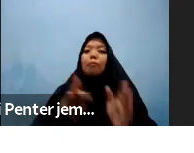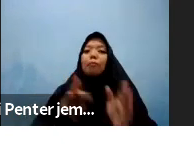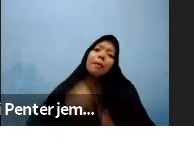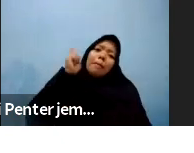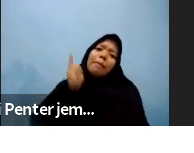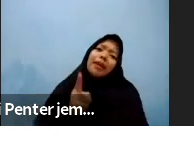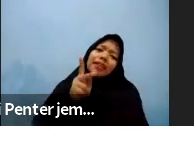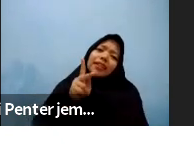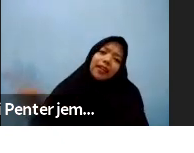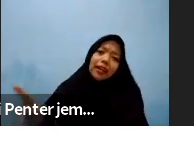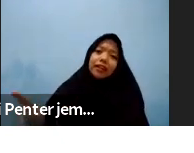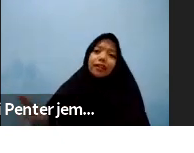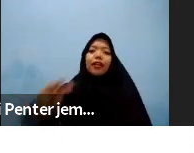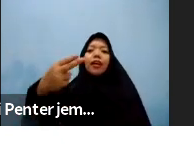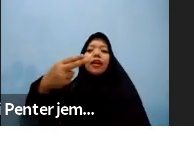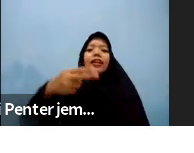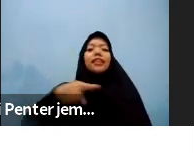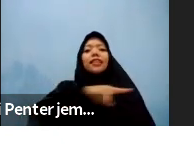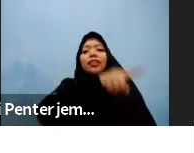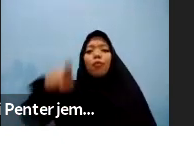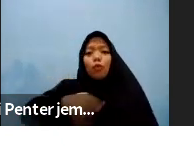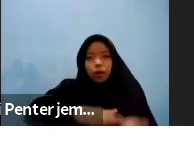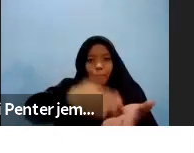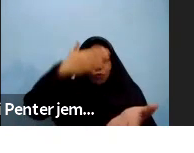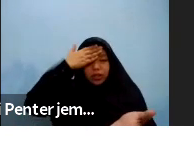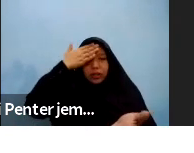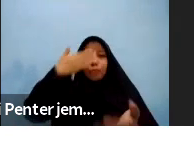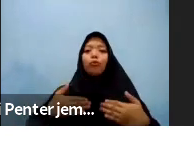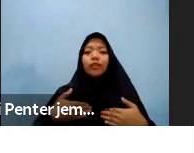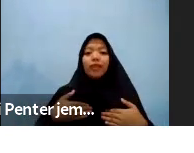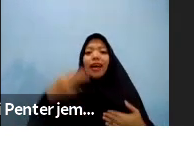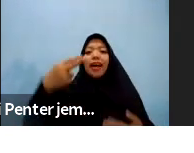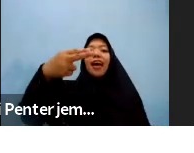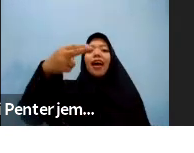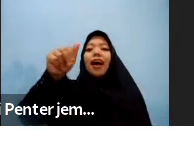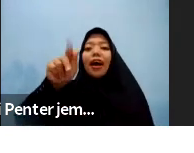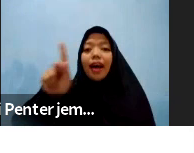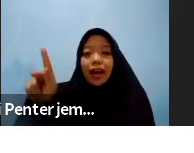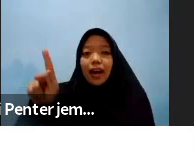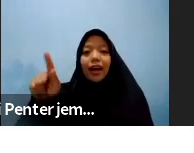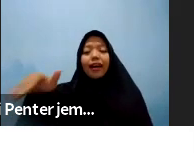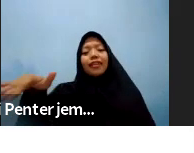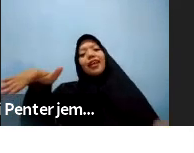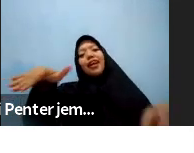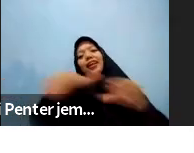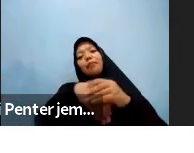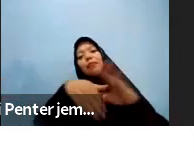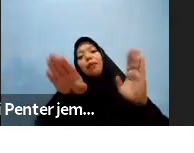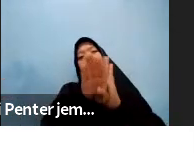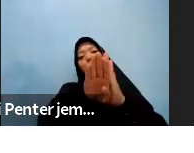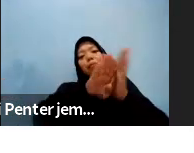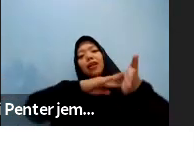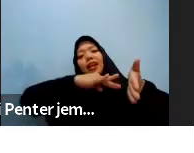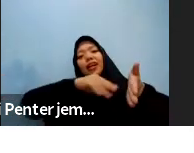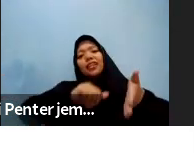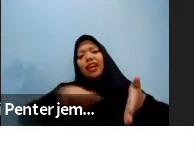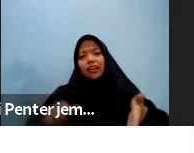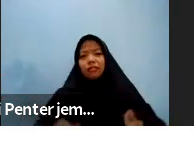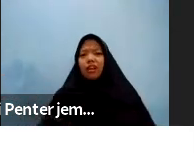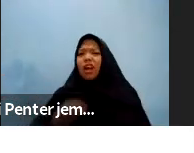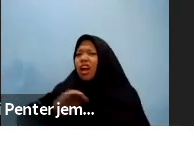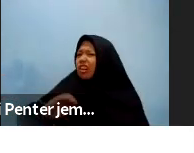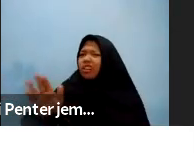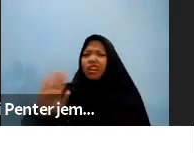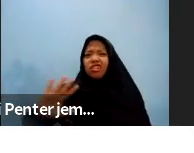hak peserta didik untuk mendapatkan layanan jadi tetap dalam kondisi seperti ini tidak libur jadi anak kita punya